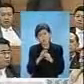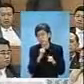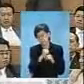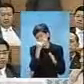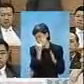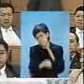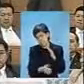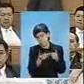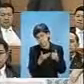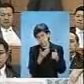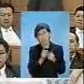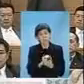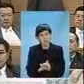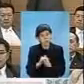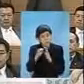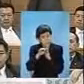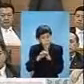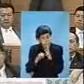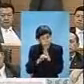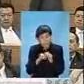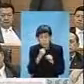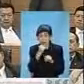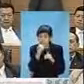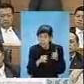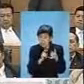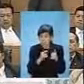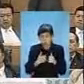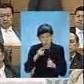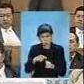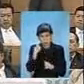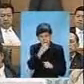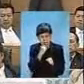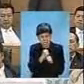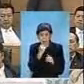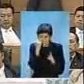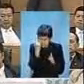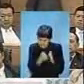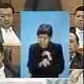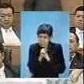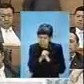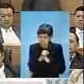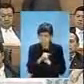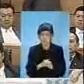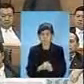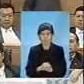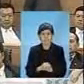ษแล้วก็โดยหลักการเนี่ยบทลงโทษต้องมีสำหรับผู้กระทำความผิดครับท่านประธาน